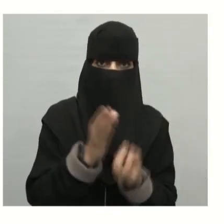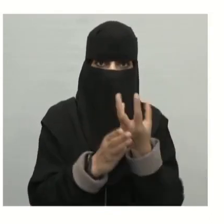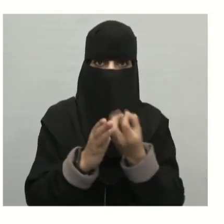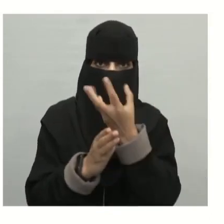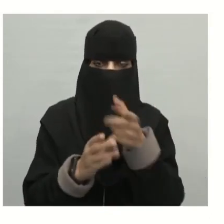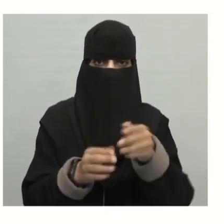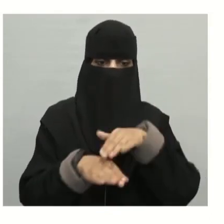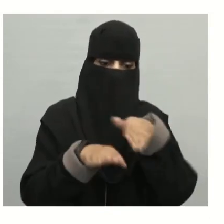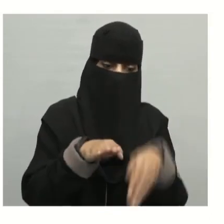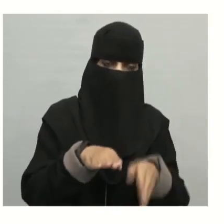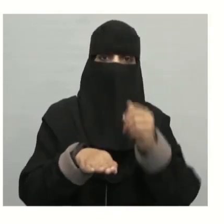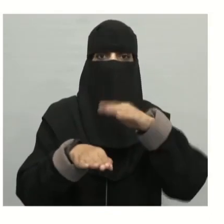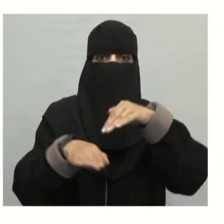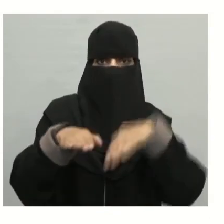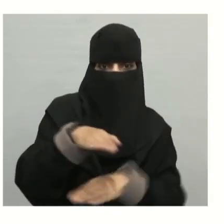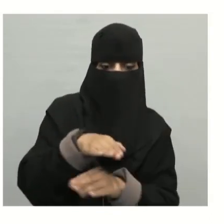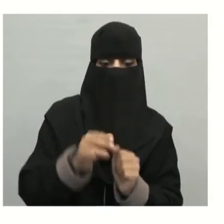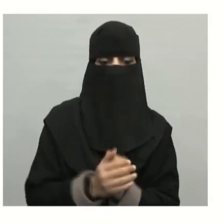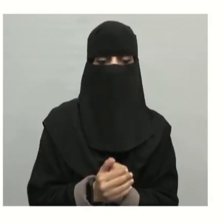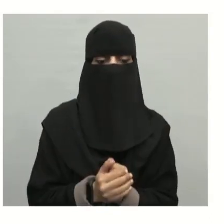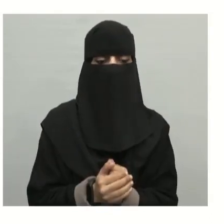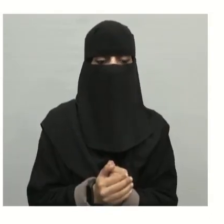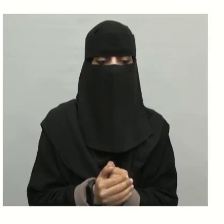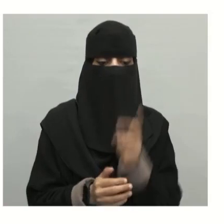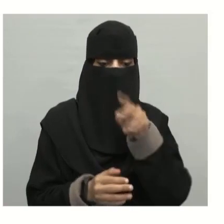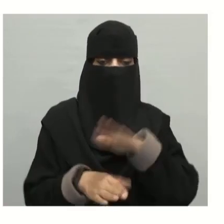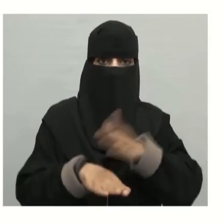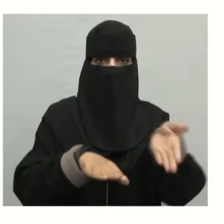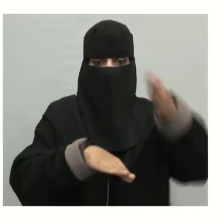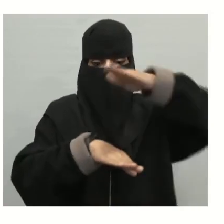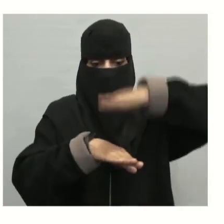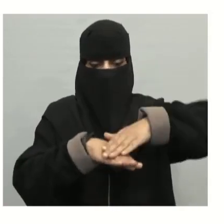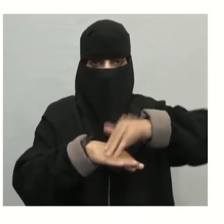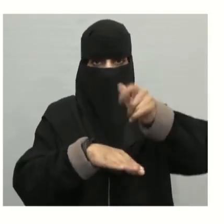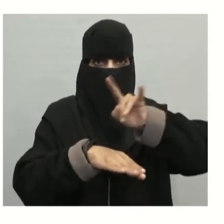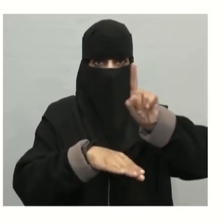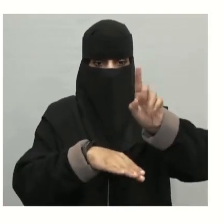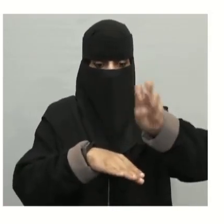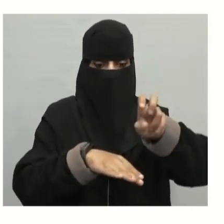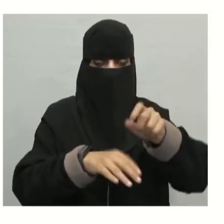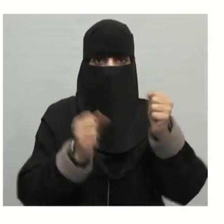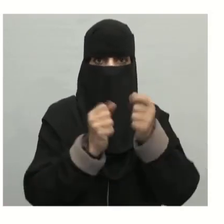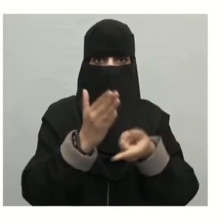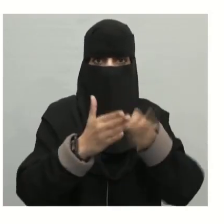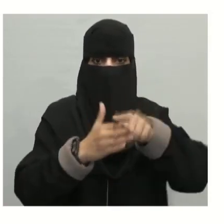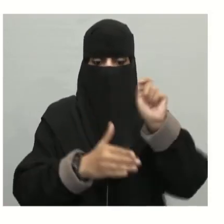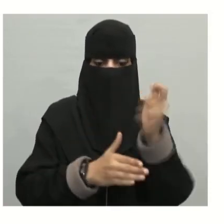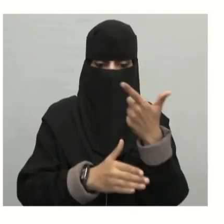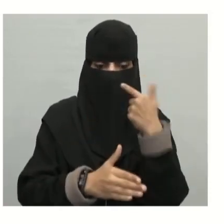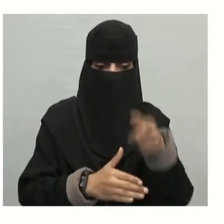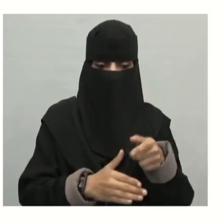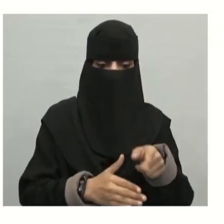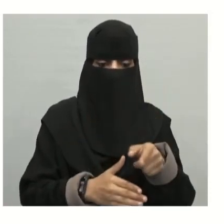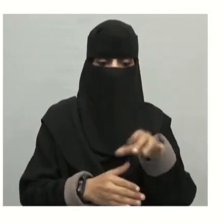عن طريق انسياب اللعبه اما اذا خرجت اللعبه الى سطح الارض وبردت بسرعه كبيره جدا